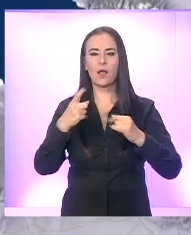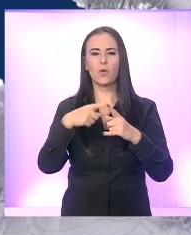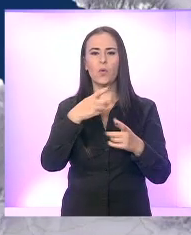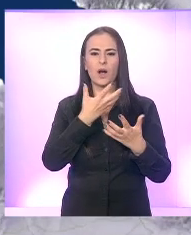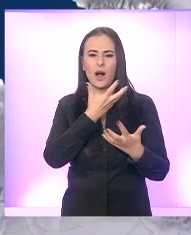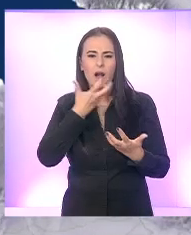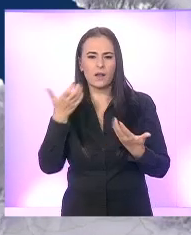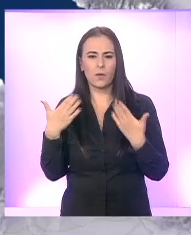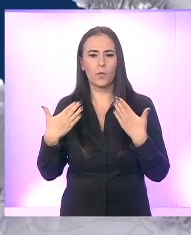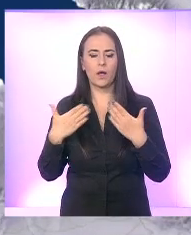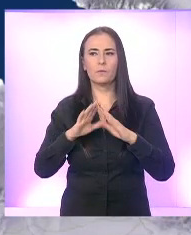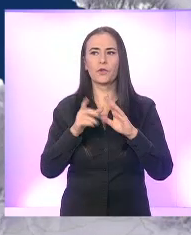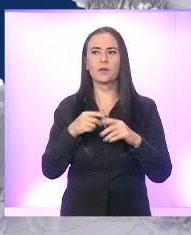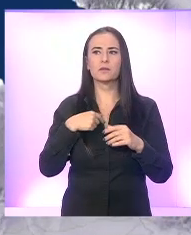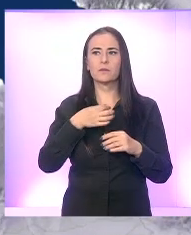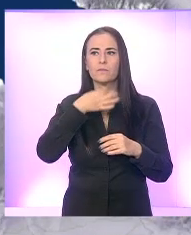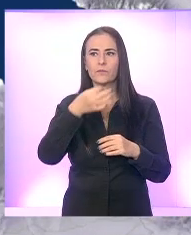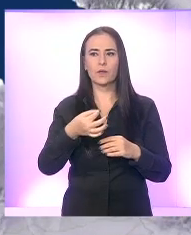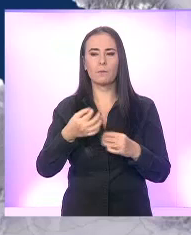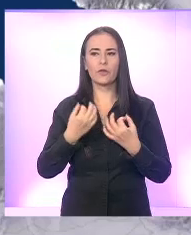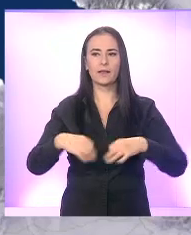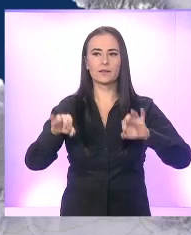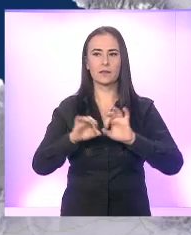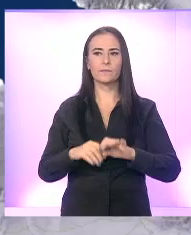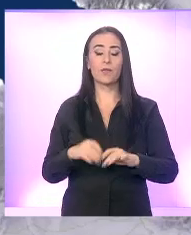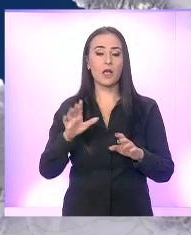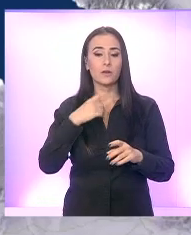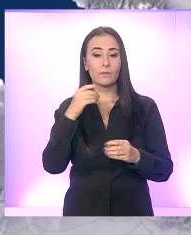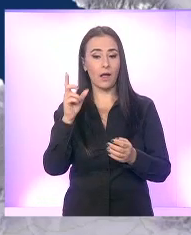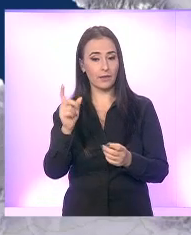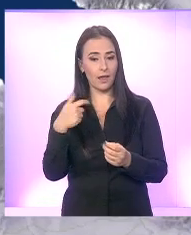încălzire, fie să fie, dar, repet, este o loterie asta. Da,